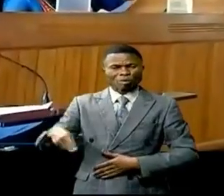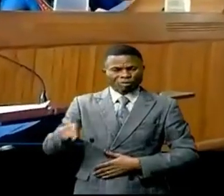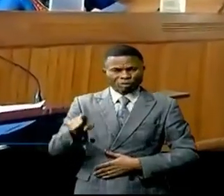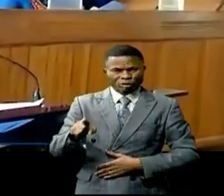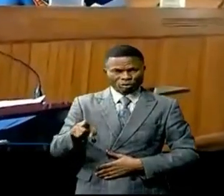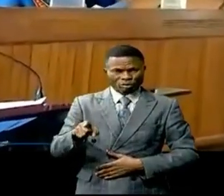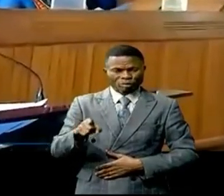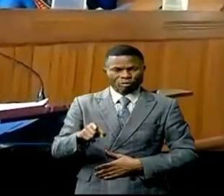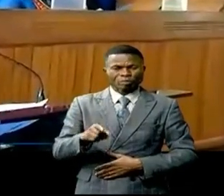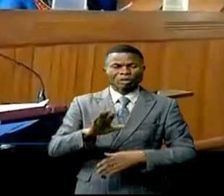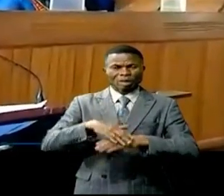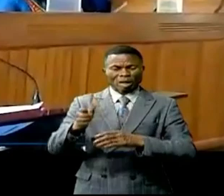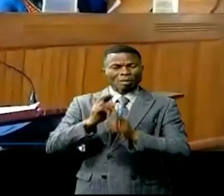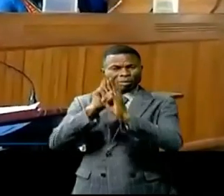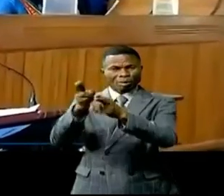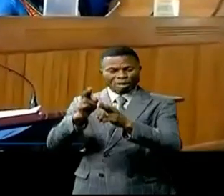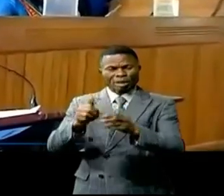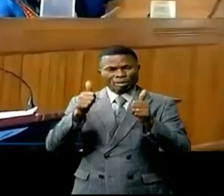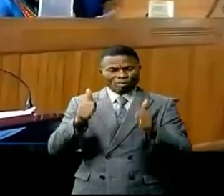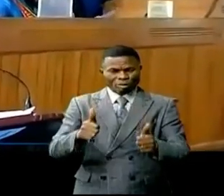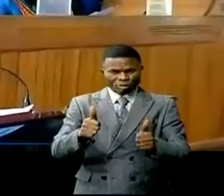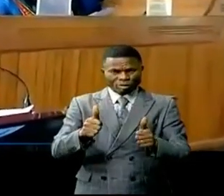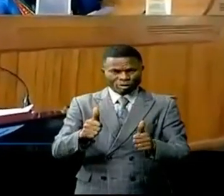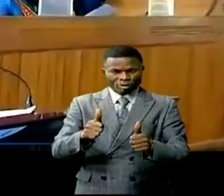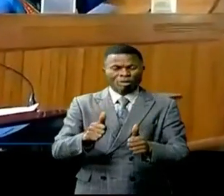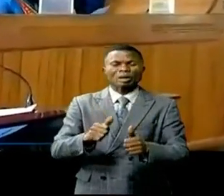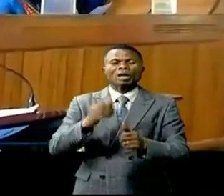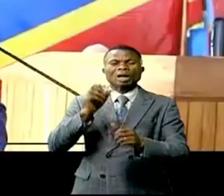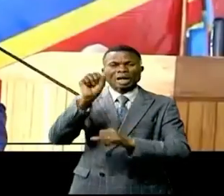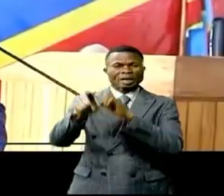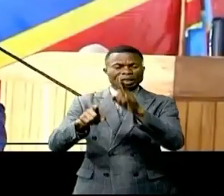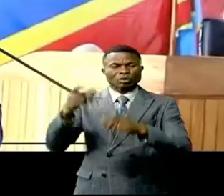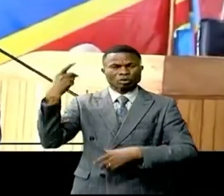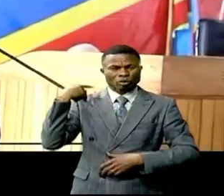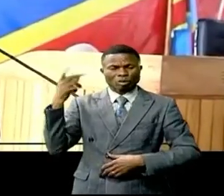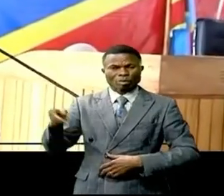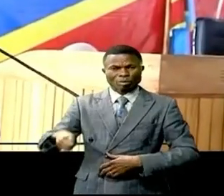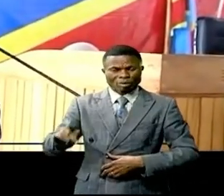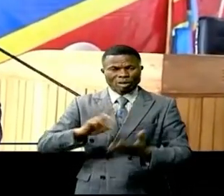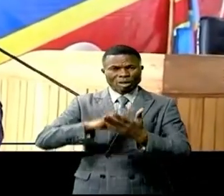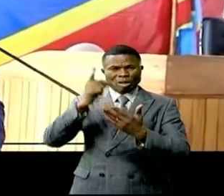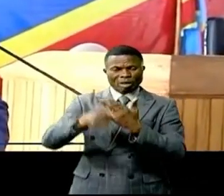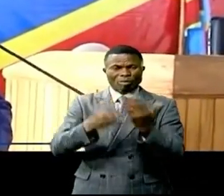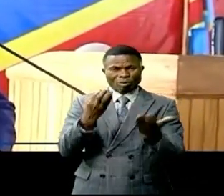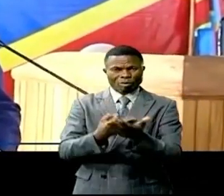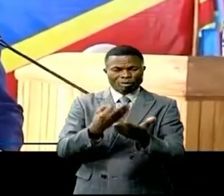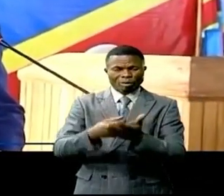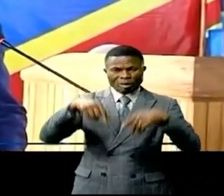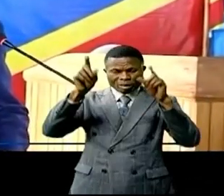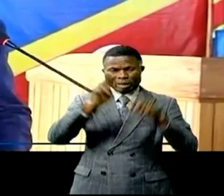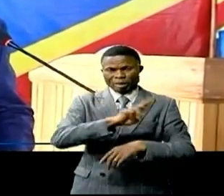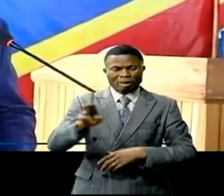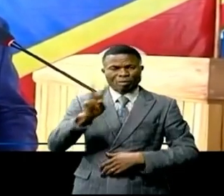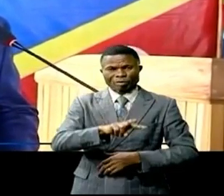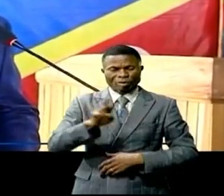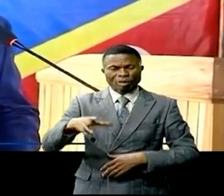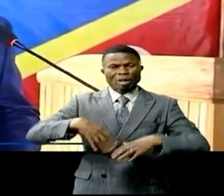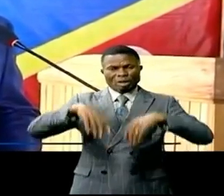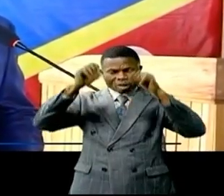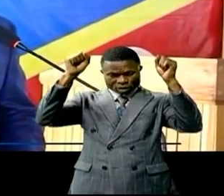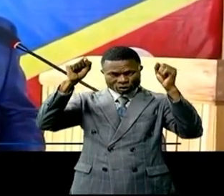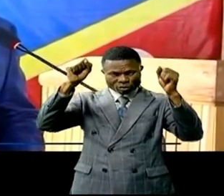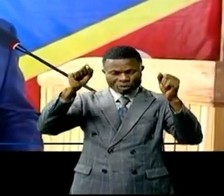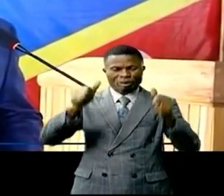provinciaux. Après avoir répondu favorablement aux dites préoccupations, le projet de dit budgétaire exercice 2022 a été voté